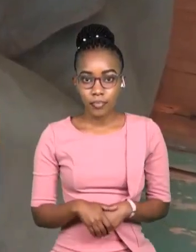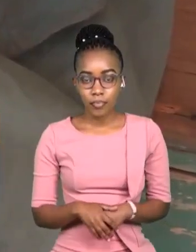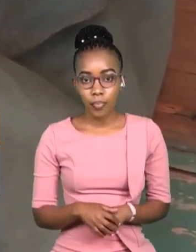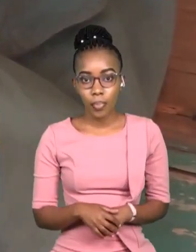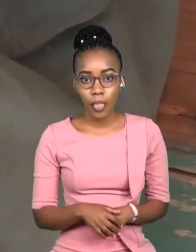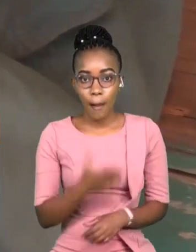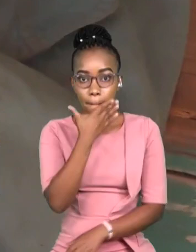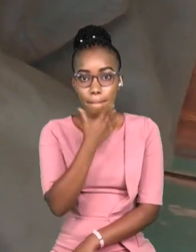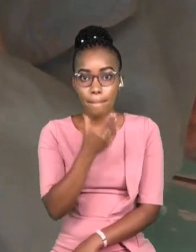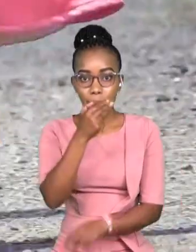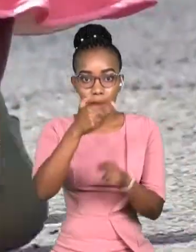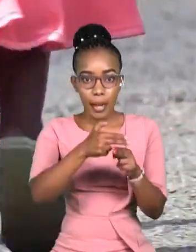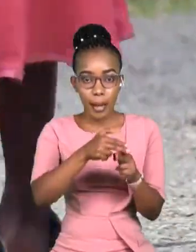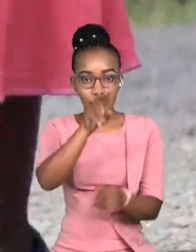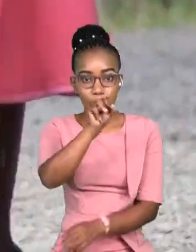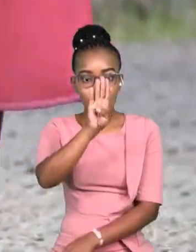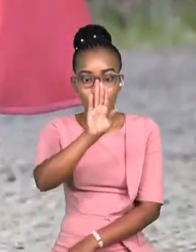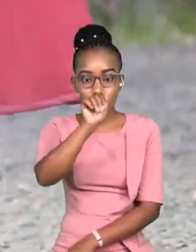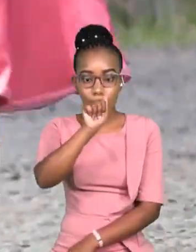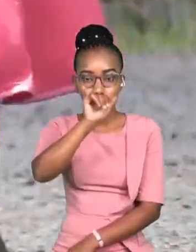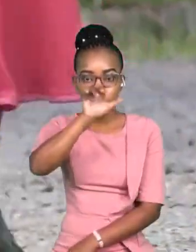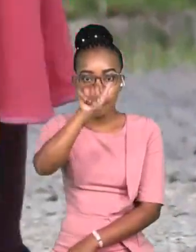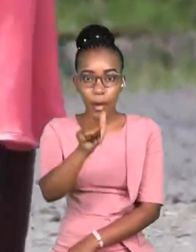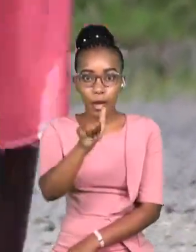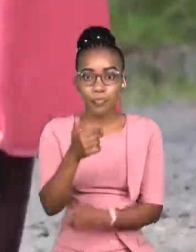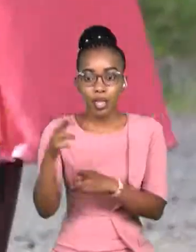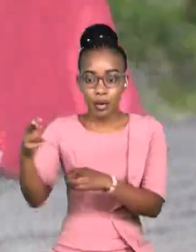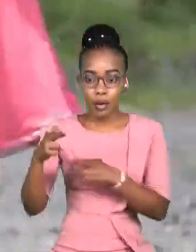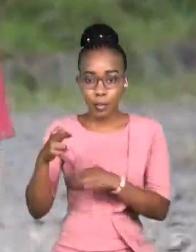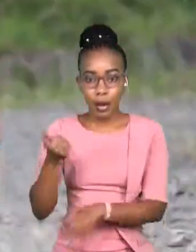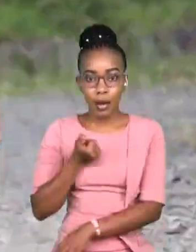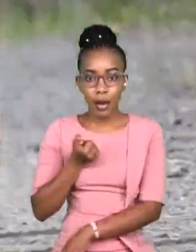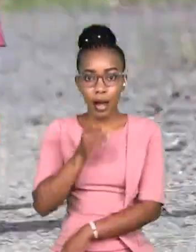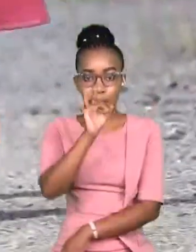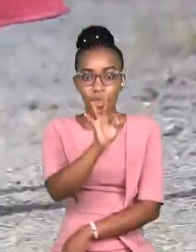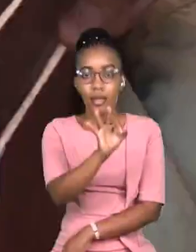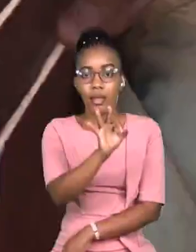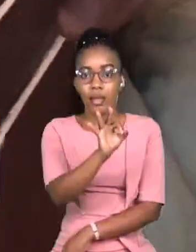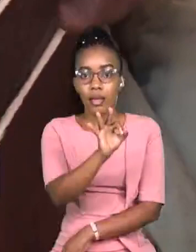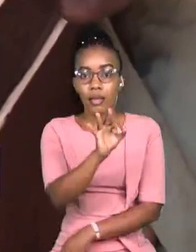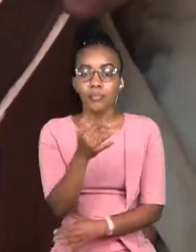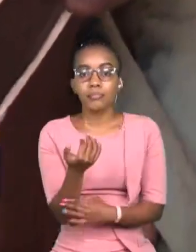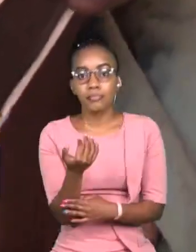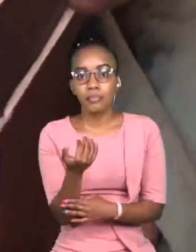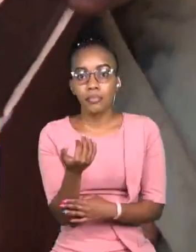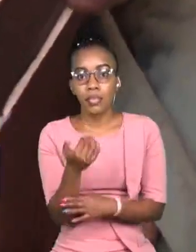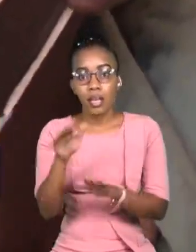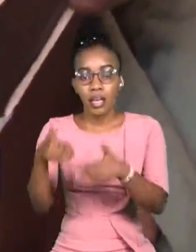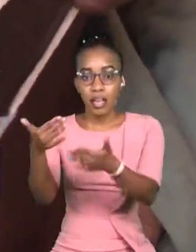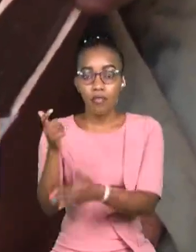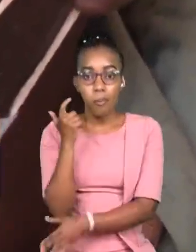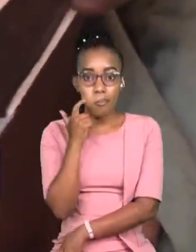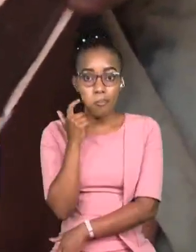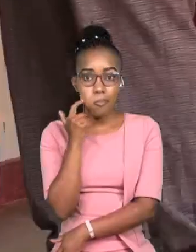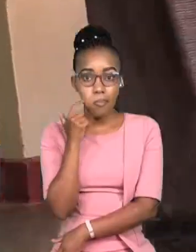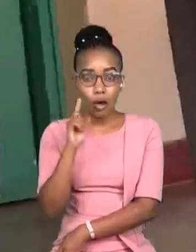Mshukiwa kwa jina Michael Mbaya anakisiwa kuwahadaa watatu hawa kwa peremende na pesa kabla ya kuwafanyia unyama huu